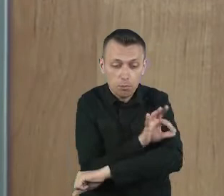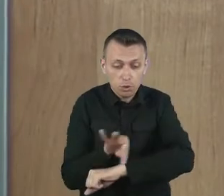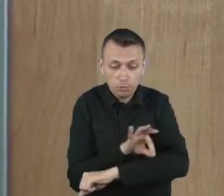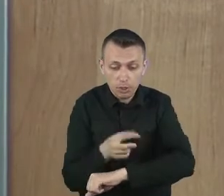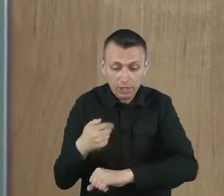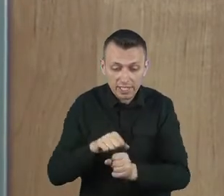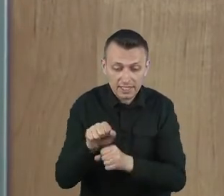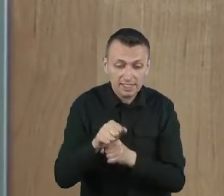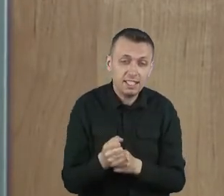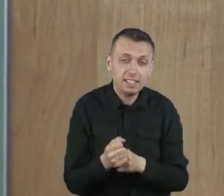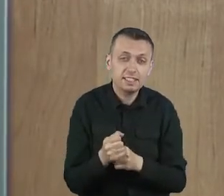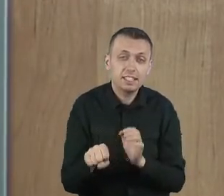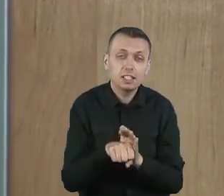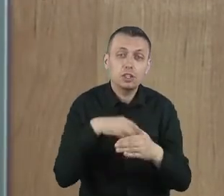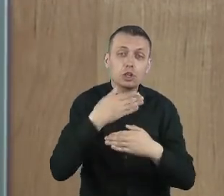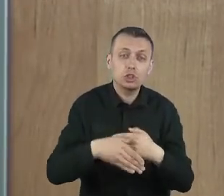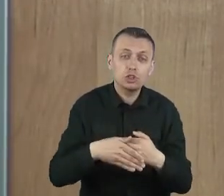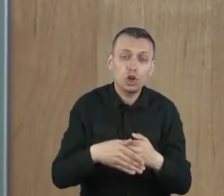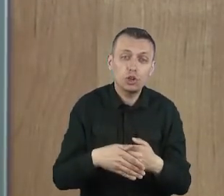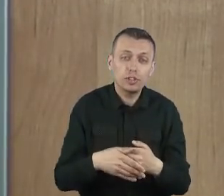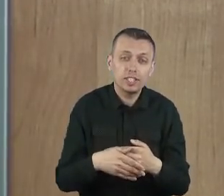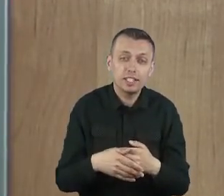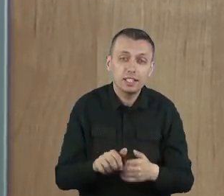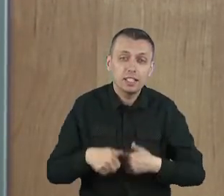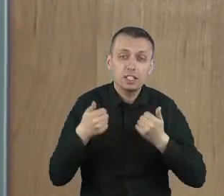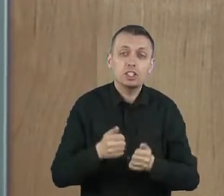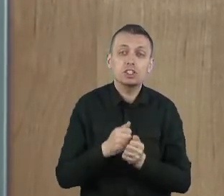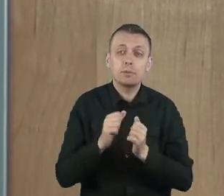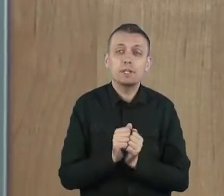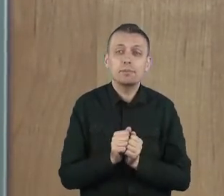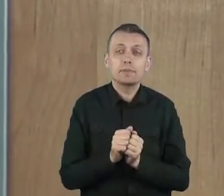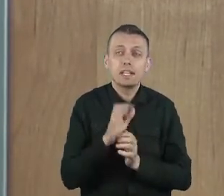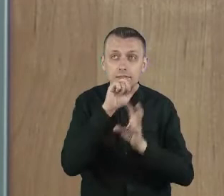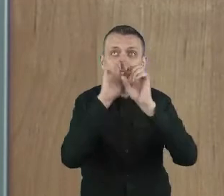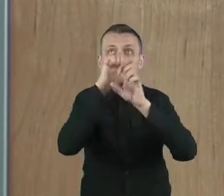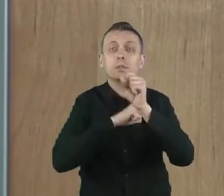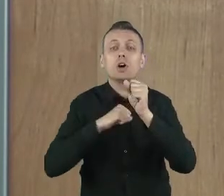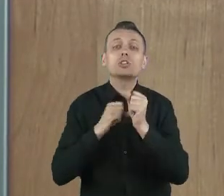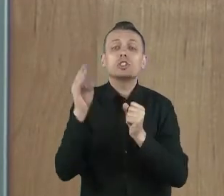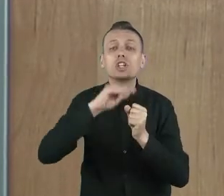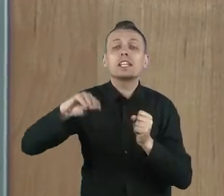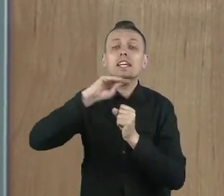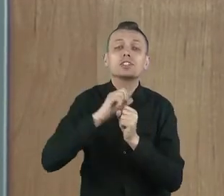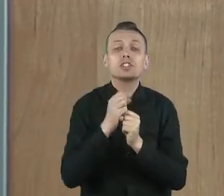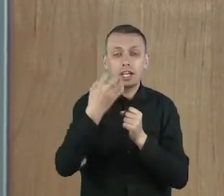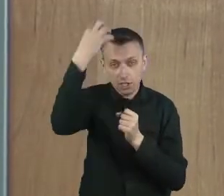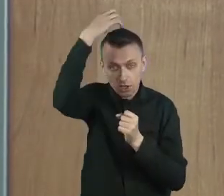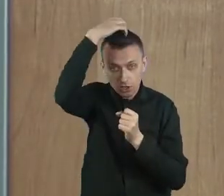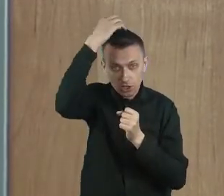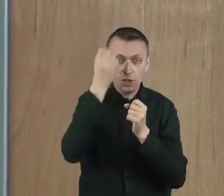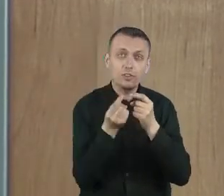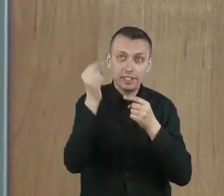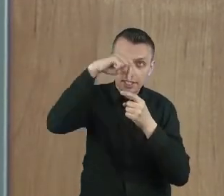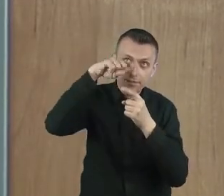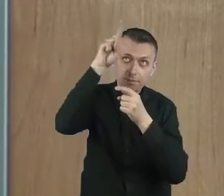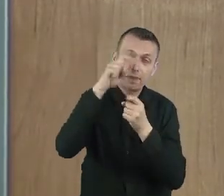został dokończony. I nie wiem, czy ja go jeszcze dokończę. Staram się tak powolutku dokładać coraz